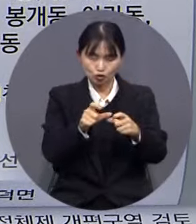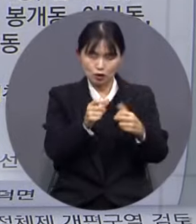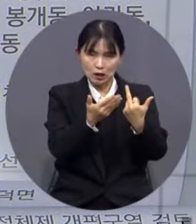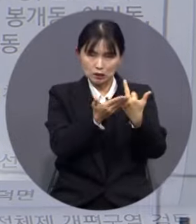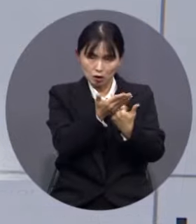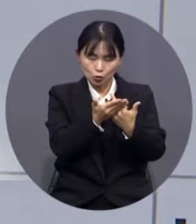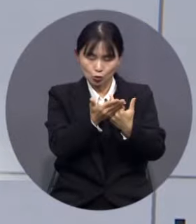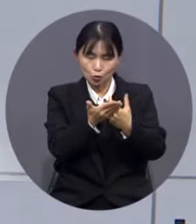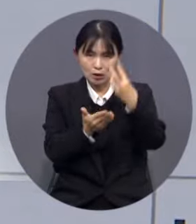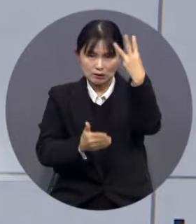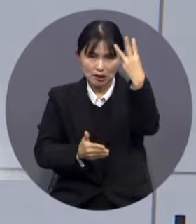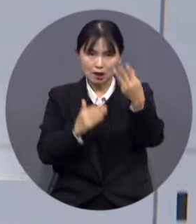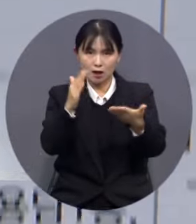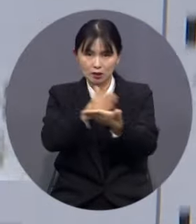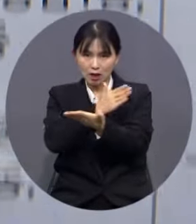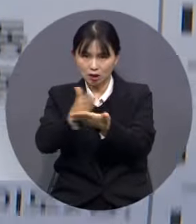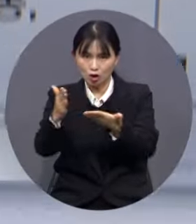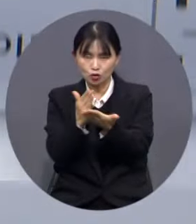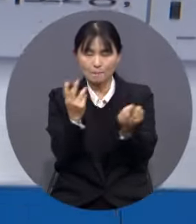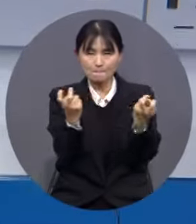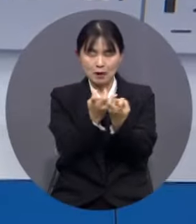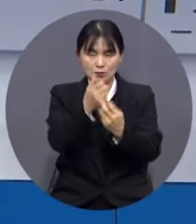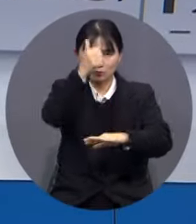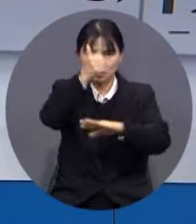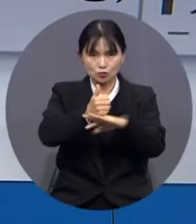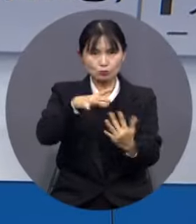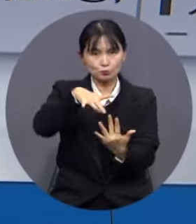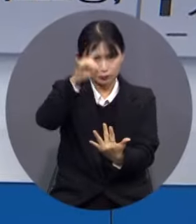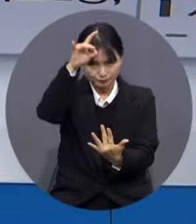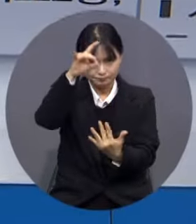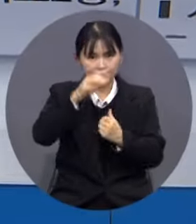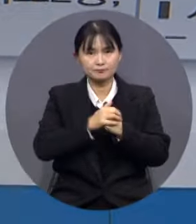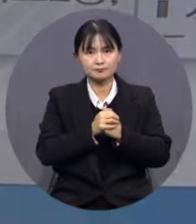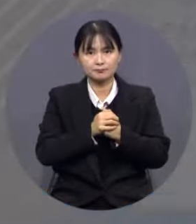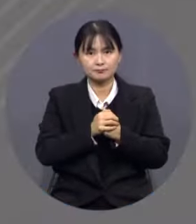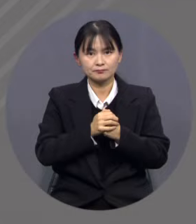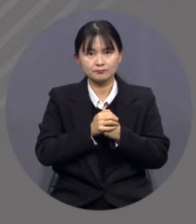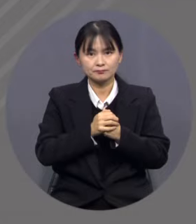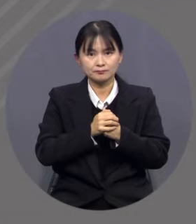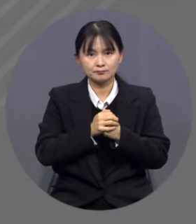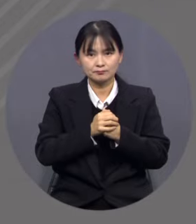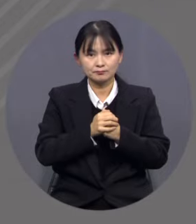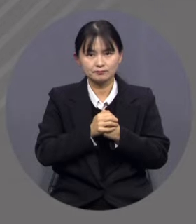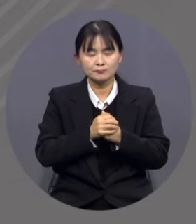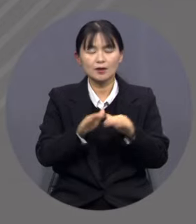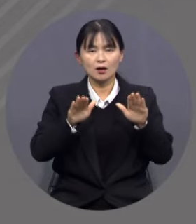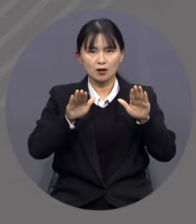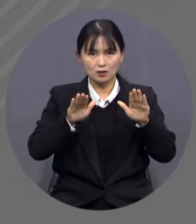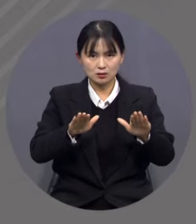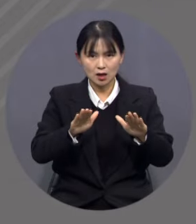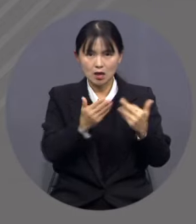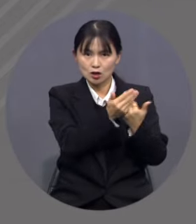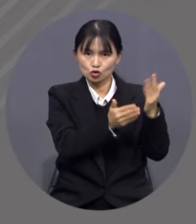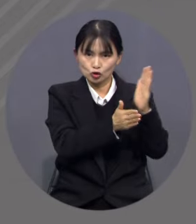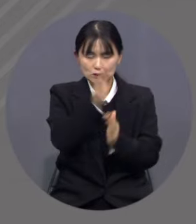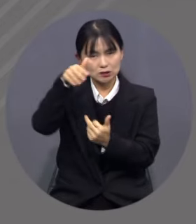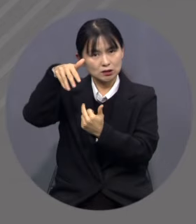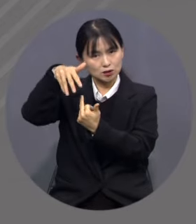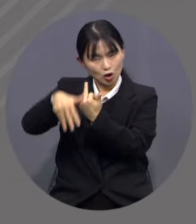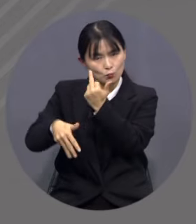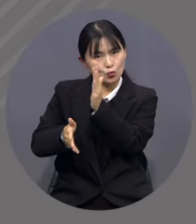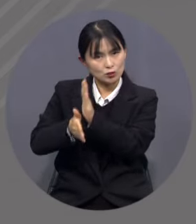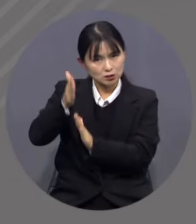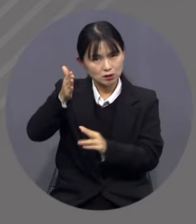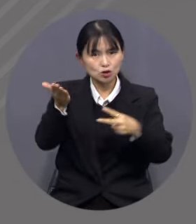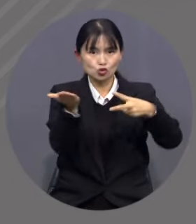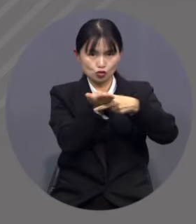제주도를 3개의 시로 나누는 방안이 최종 대안으로 선정됐습니다. 현재는 제주시와 서귀포시